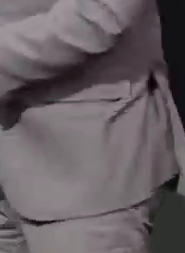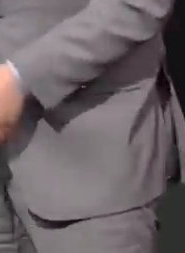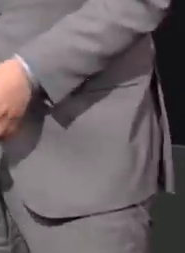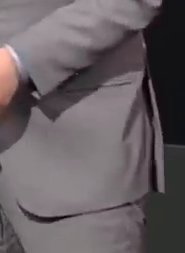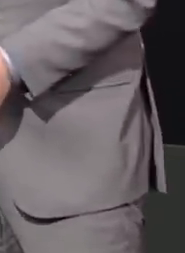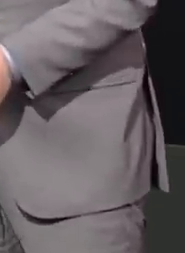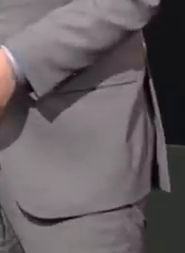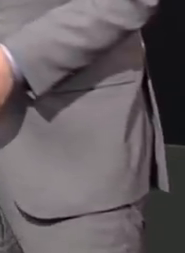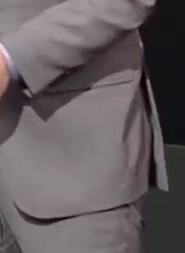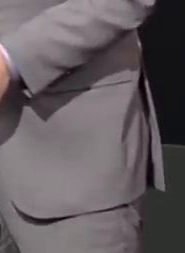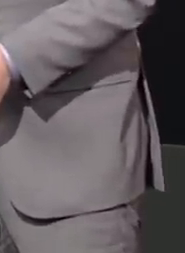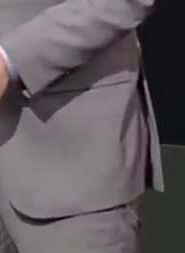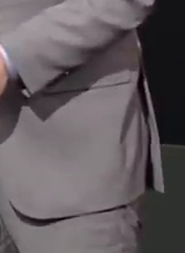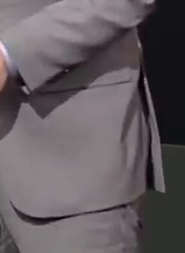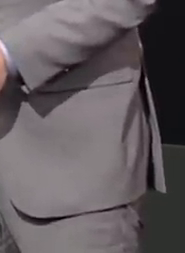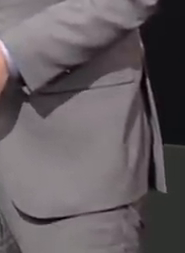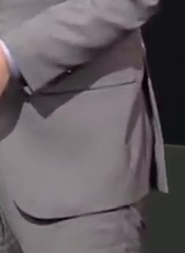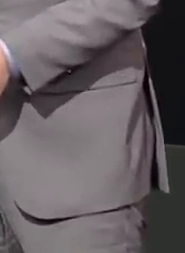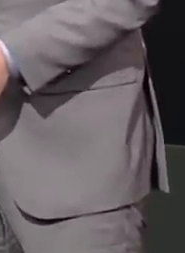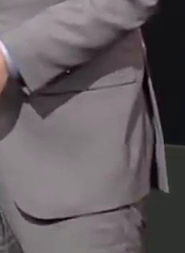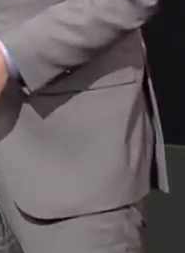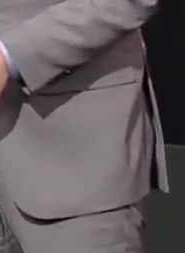이거 눌러주세요